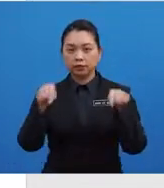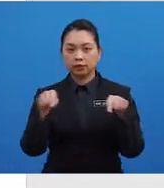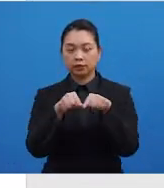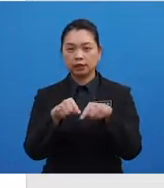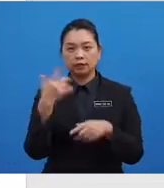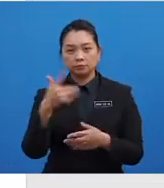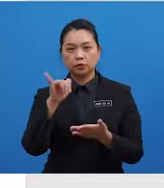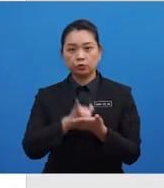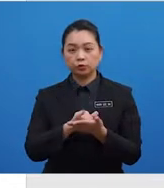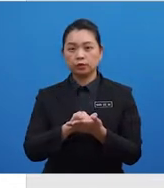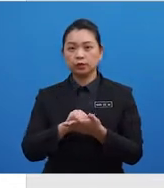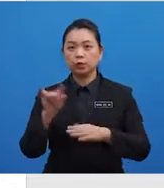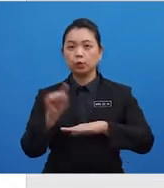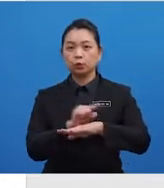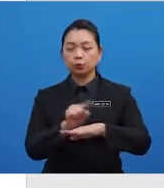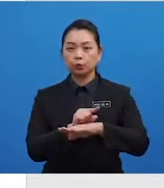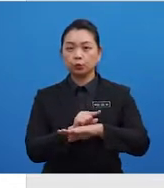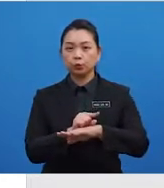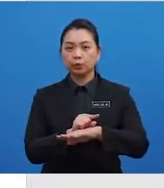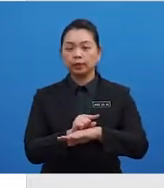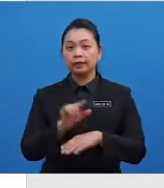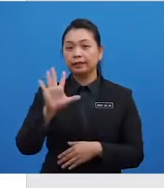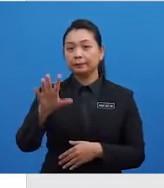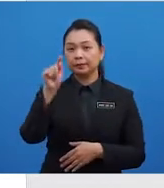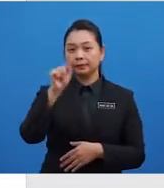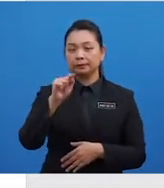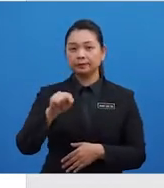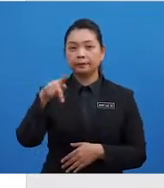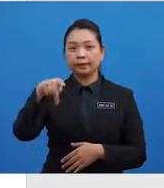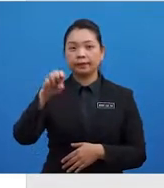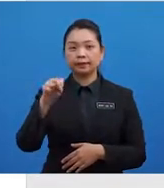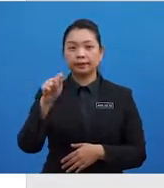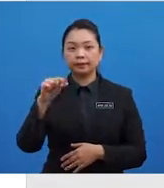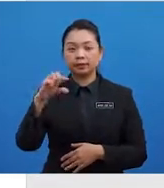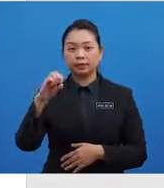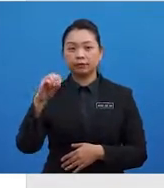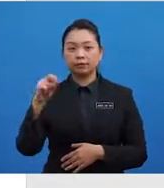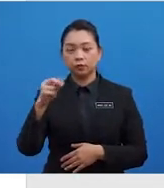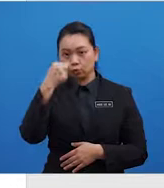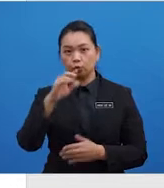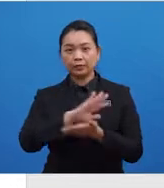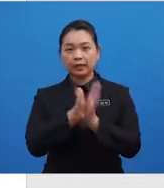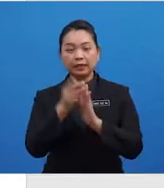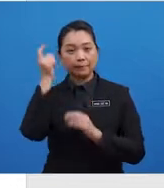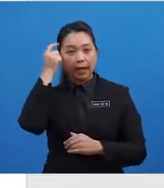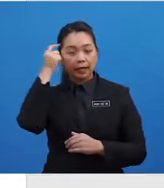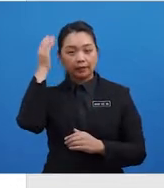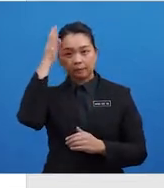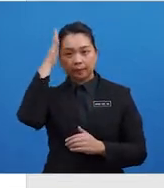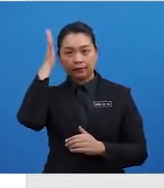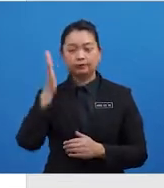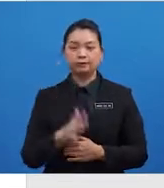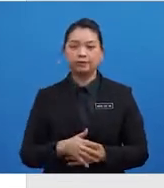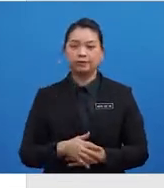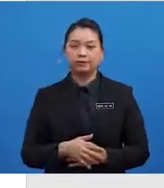Seterusnya, cikgu menggunakan bentuk poligon pentagon untuk dijadikan sebagai kepala untuk robot tersebut.